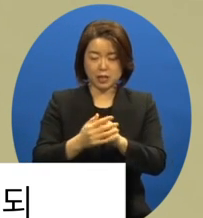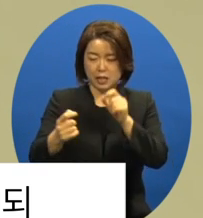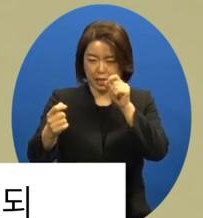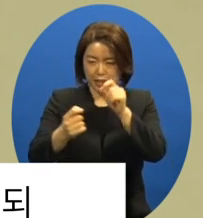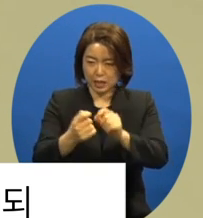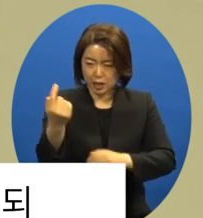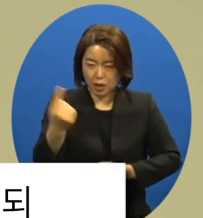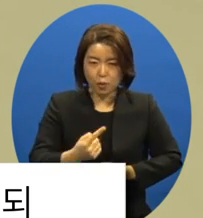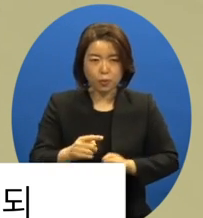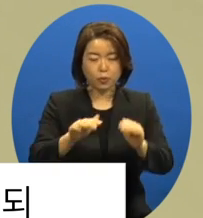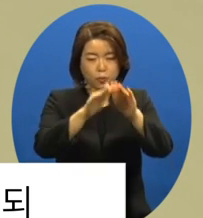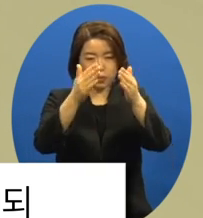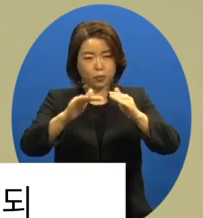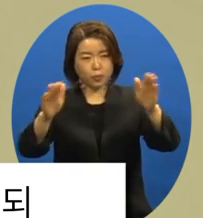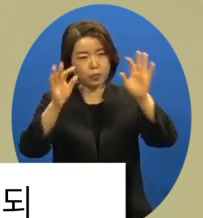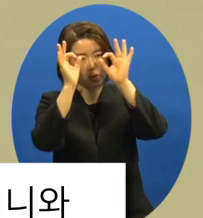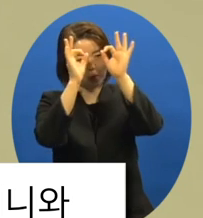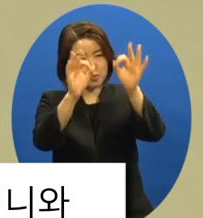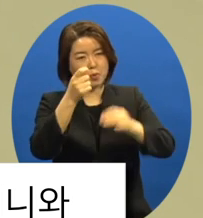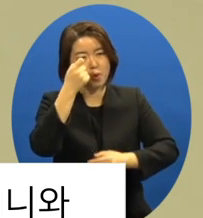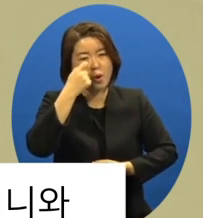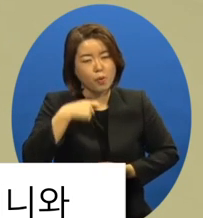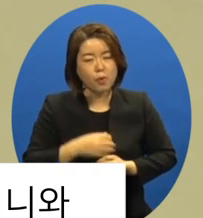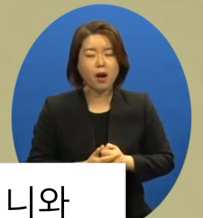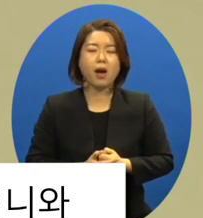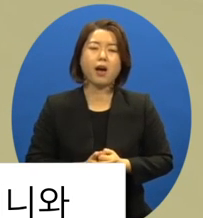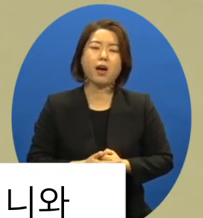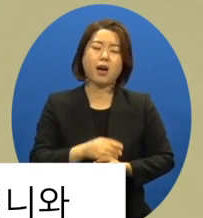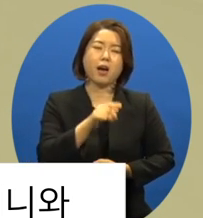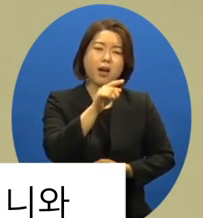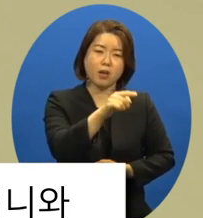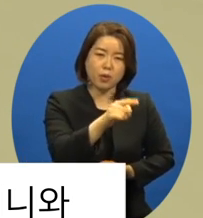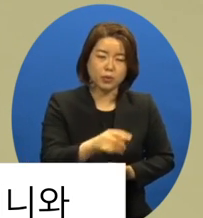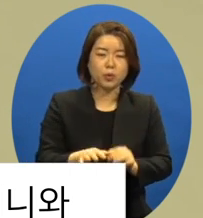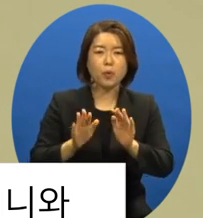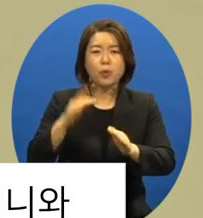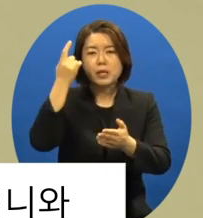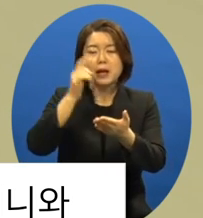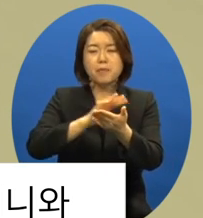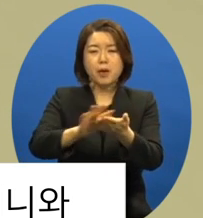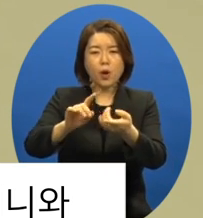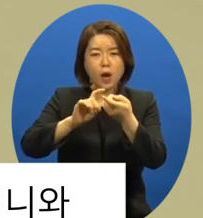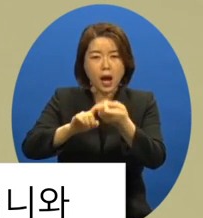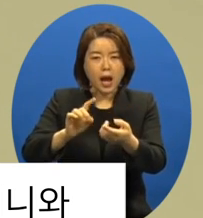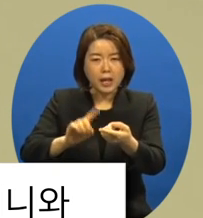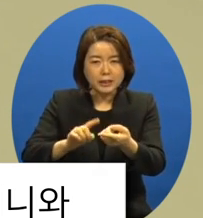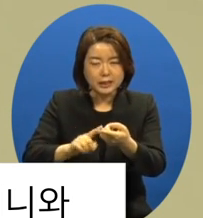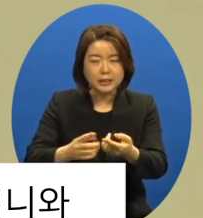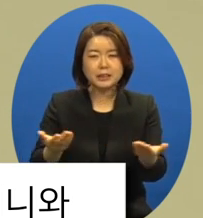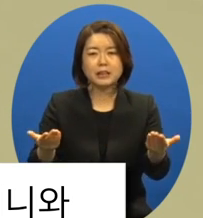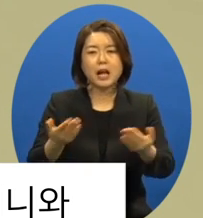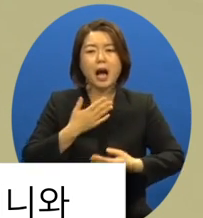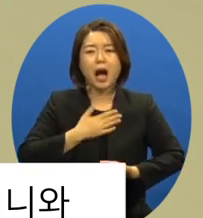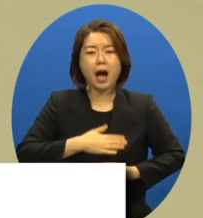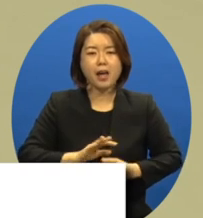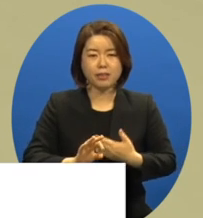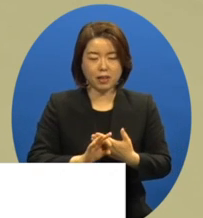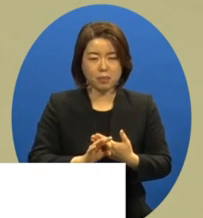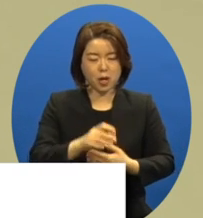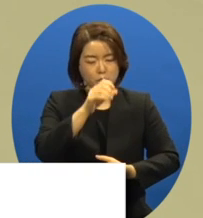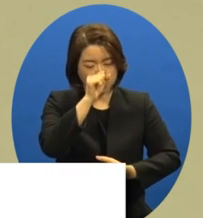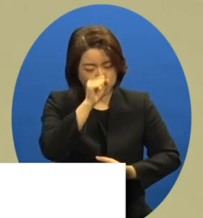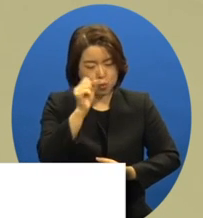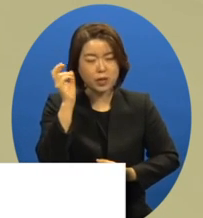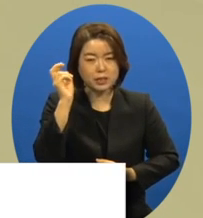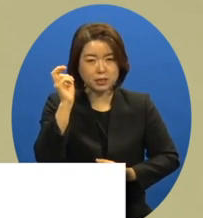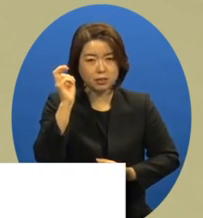성을 보시고 우시며 이르시되 너도 오늘 평화에 관한 일을 알았더라면 좋았을 뻔하였거니와 지금